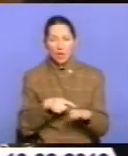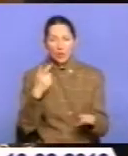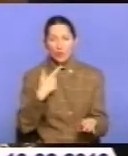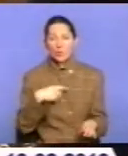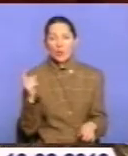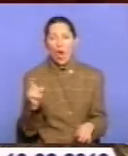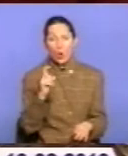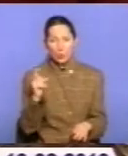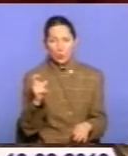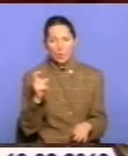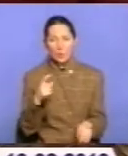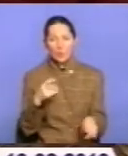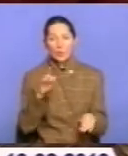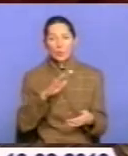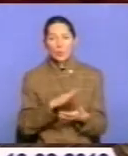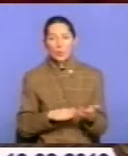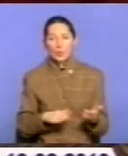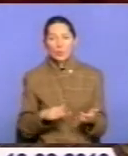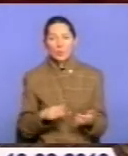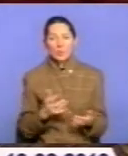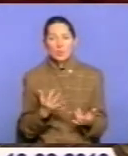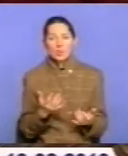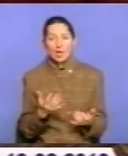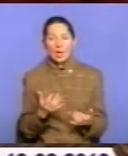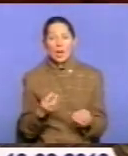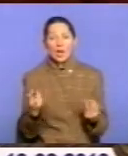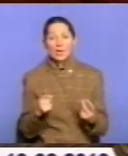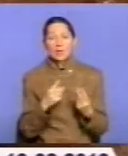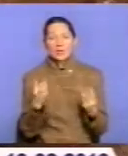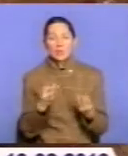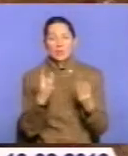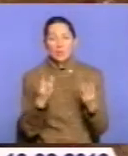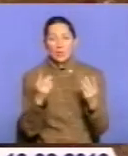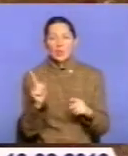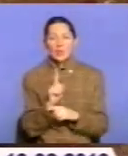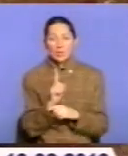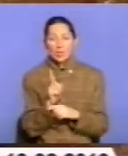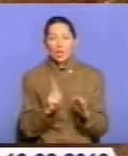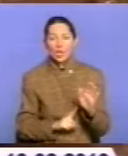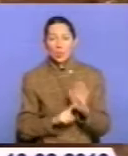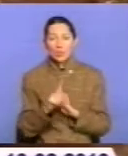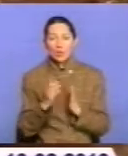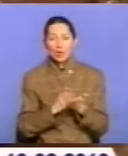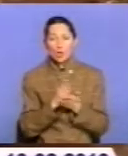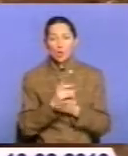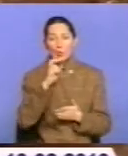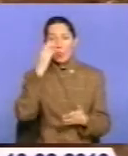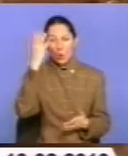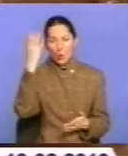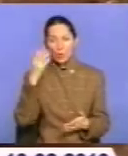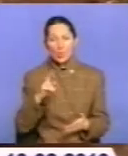господньому домі. Далі знахабнів іще більше. Запалив свічки та почав відправляти службу Божу. Як